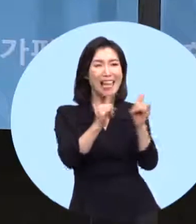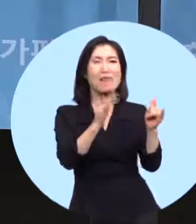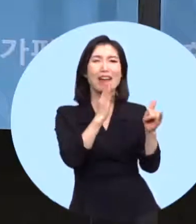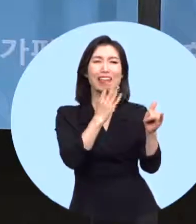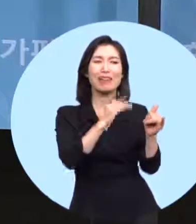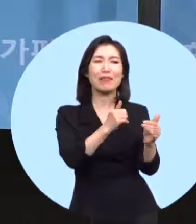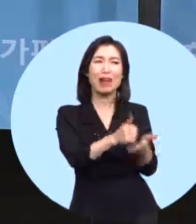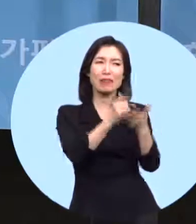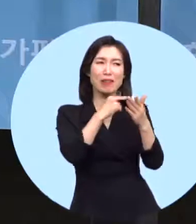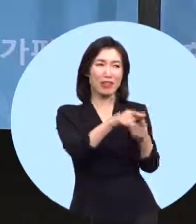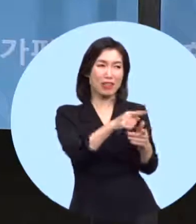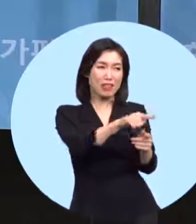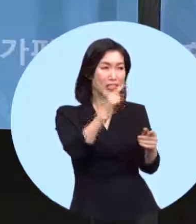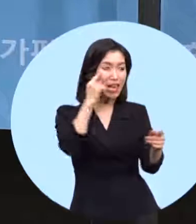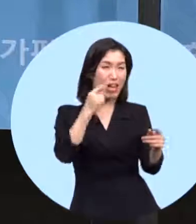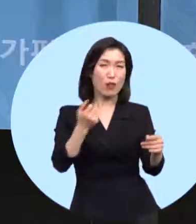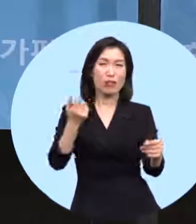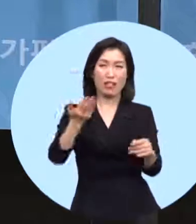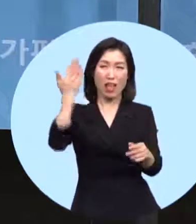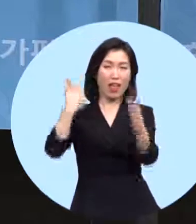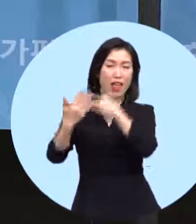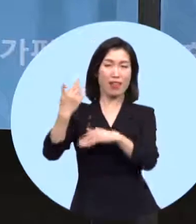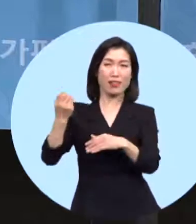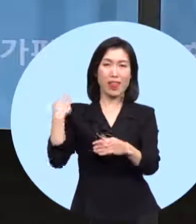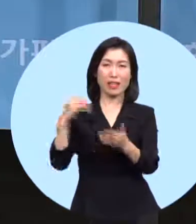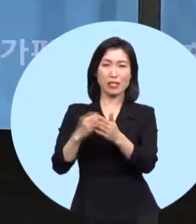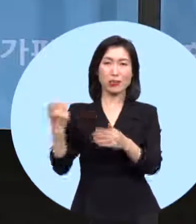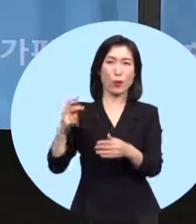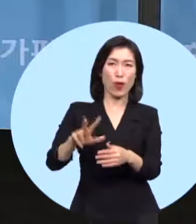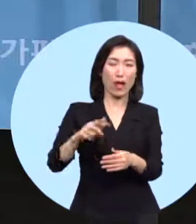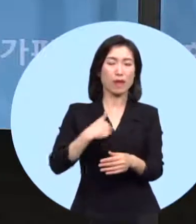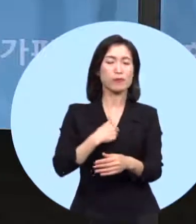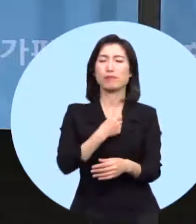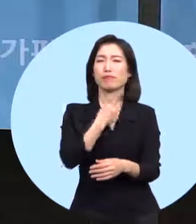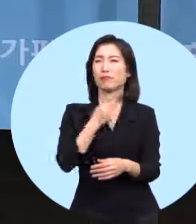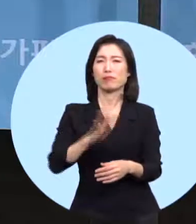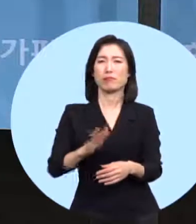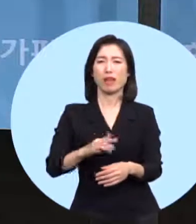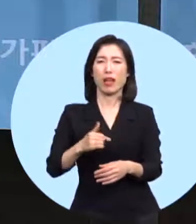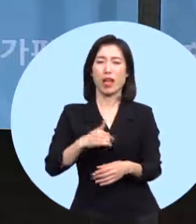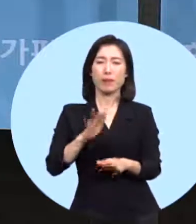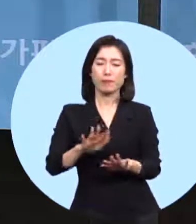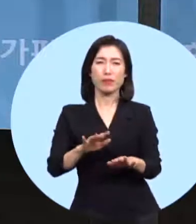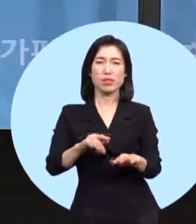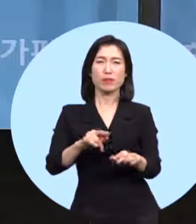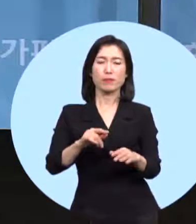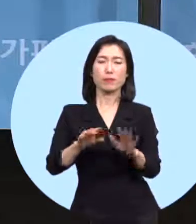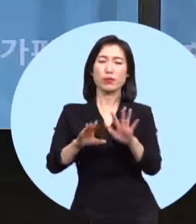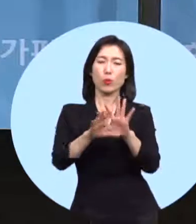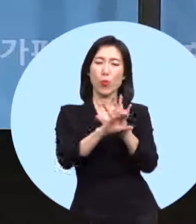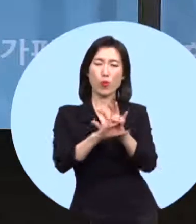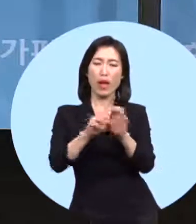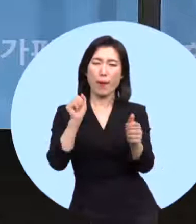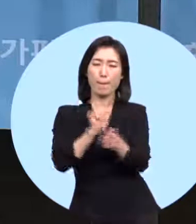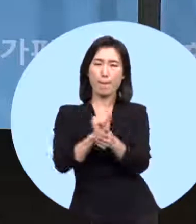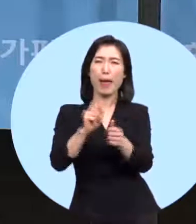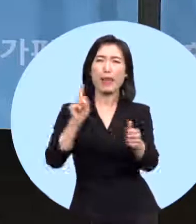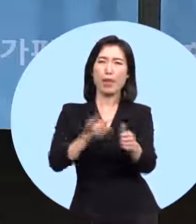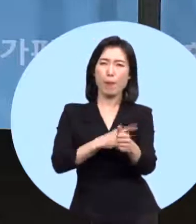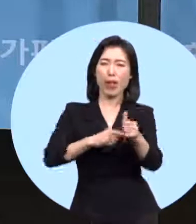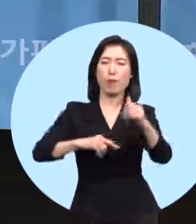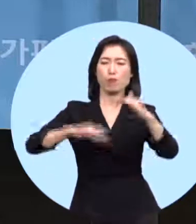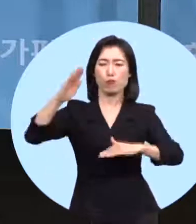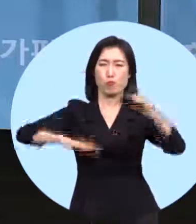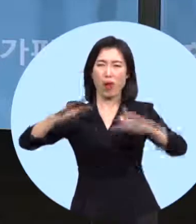전으로 돌아가는 거 반대합니다. 위기가 됐기 때문에 불평등이 더 심화된 게 더 잘 보이고 더 드러날 수